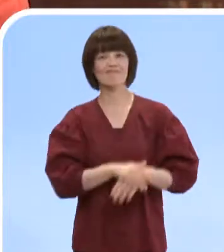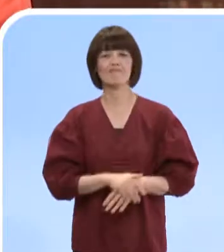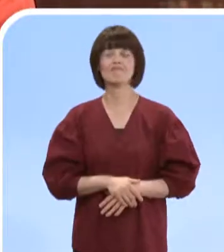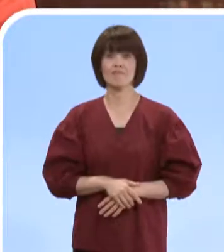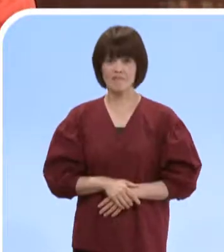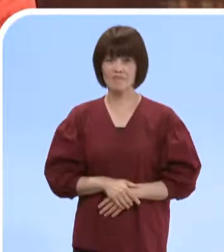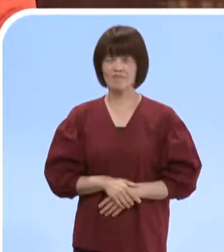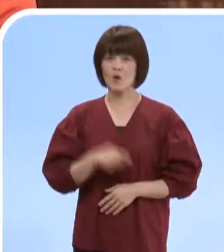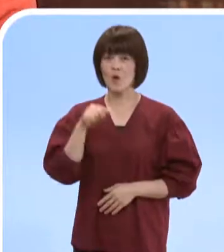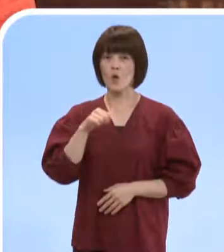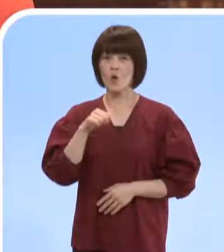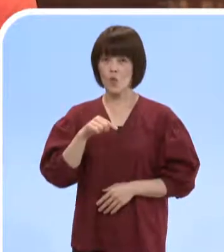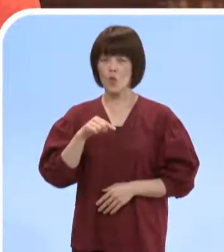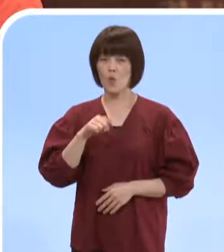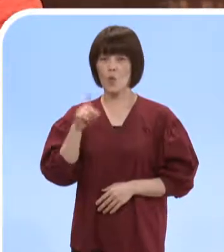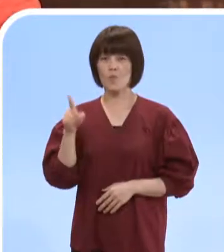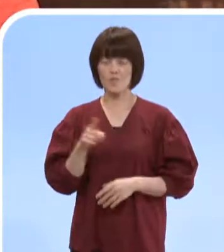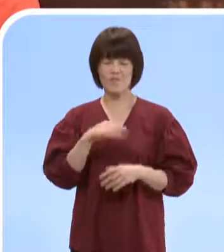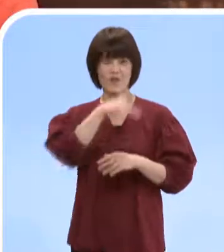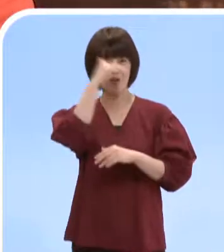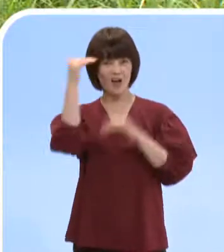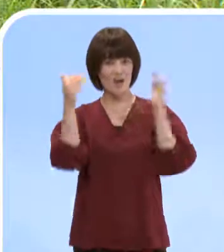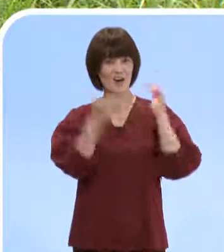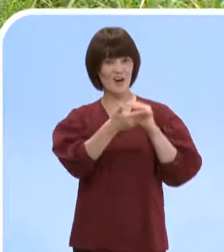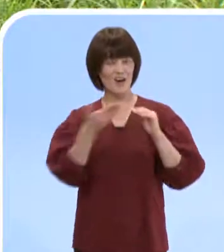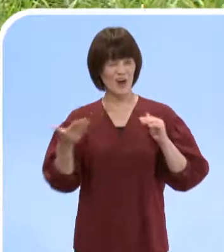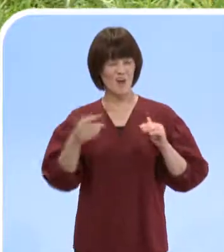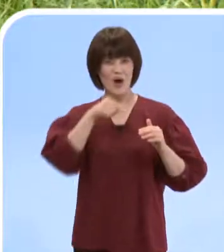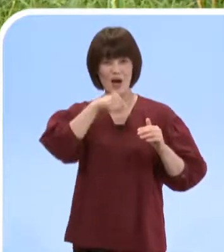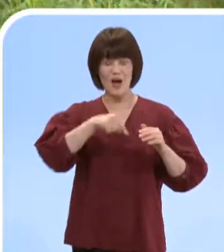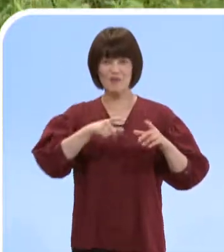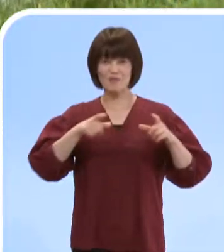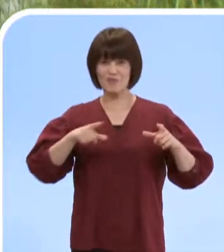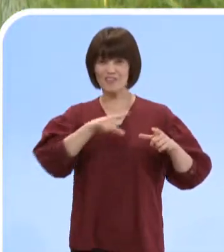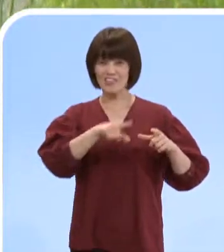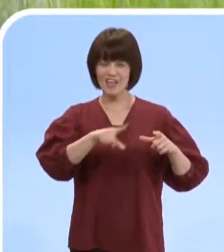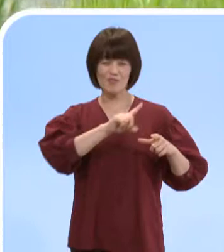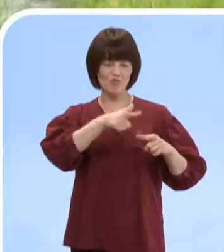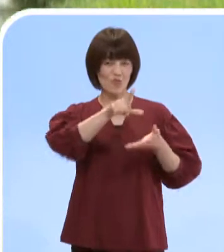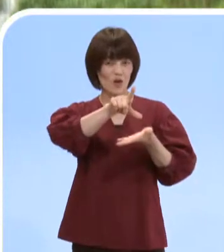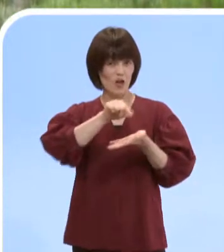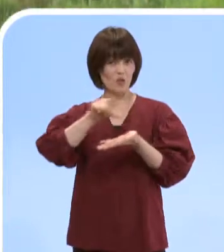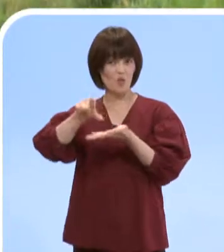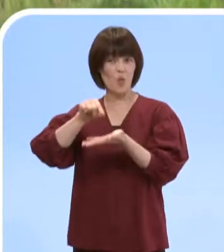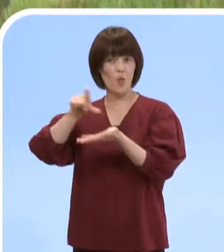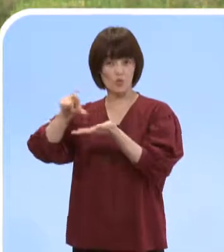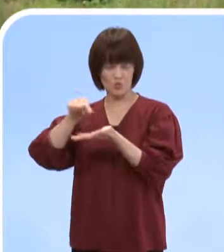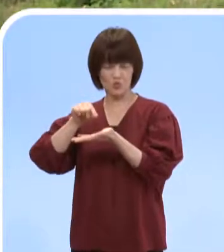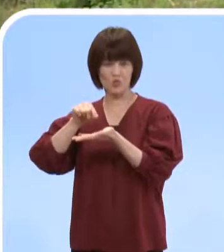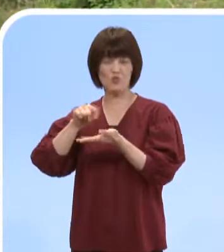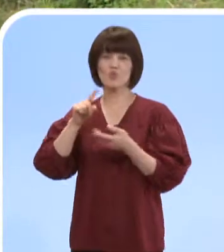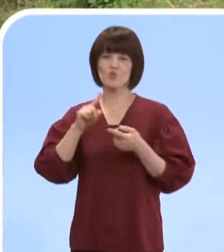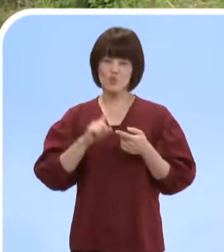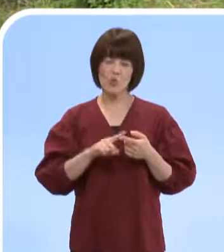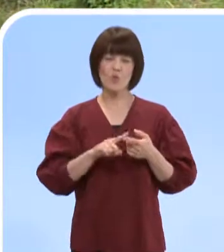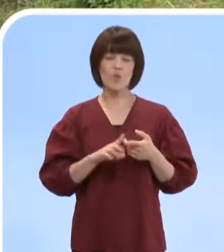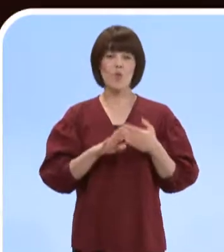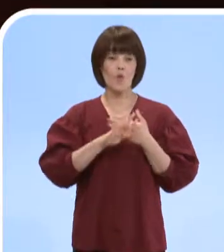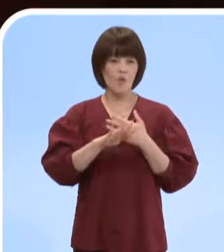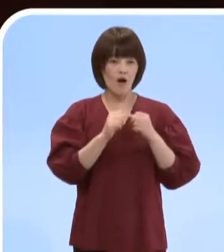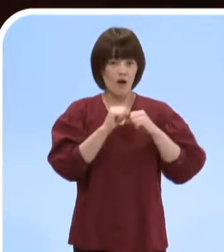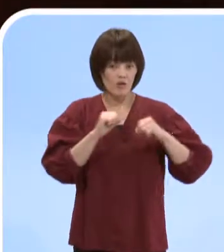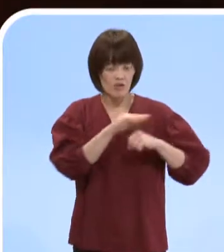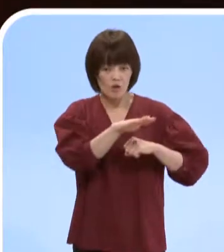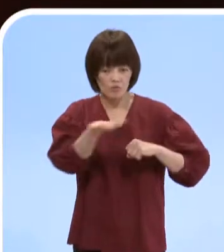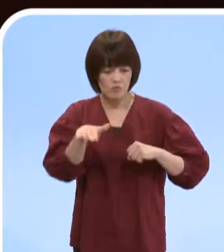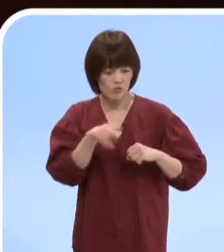この豊か な、 なんか自然の中でいただいたものを何か活用するとかも一つだし、うん、他の生き物の姿を見て言